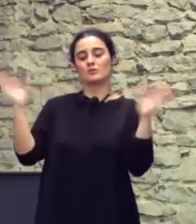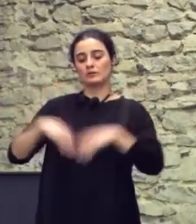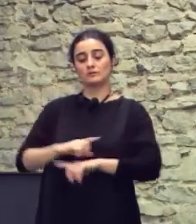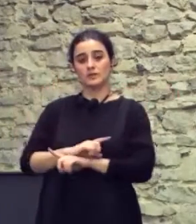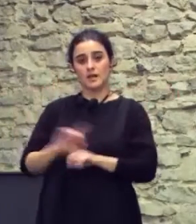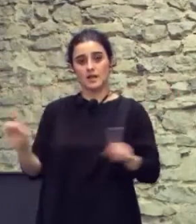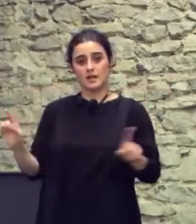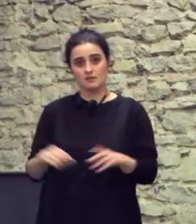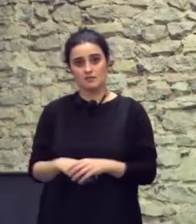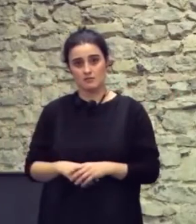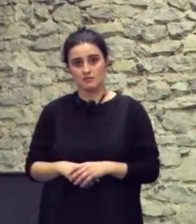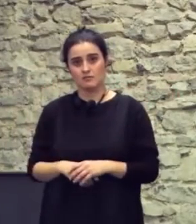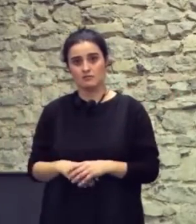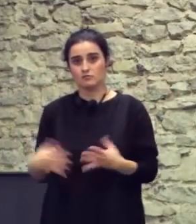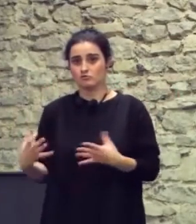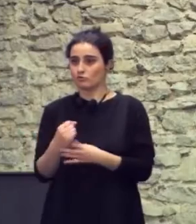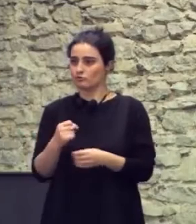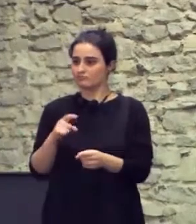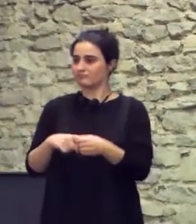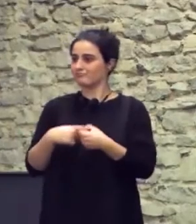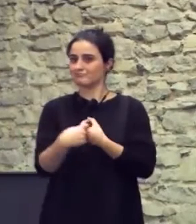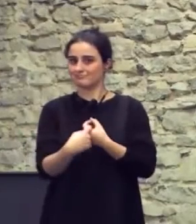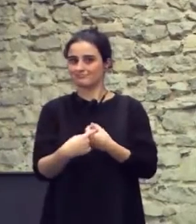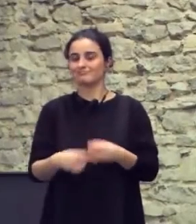dut, gaur egun,